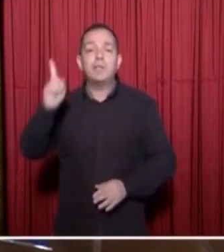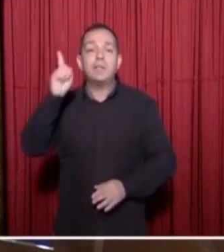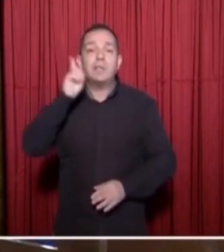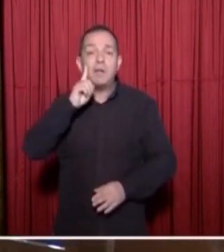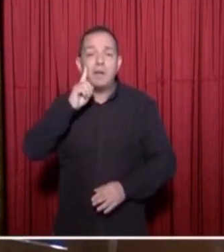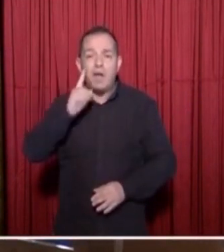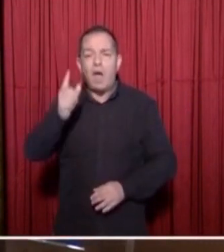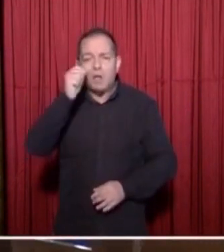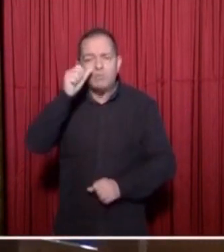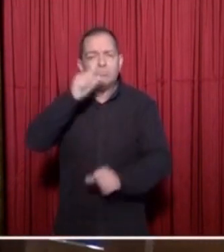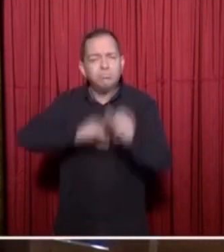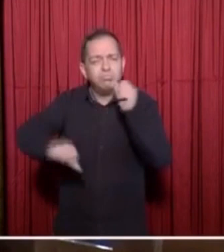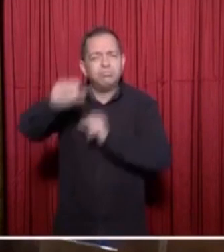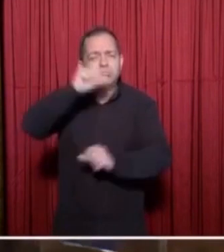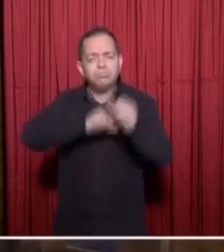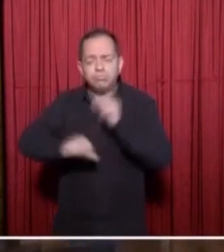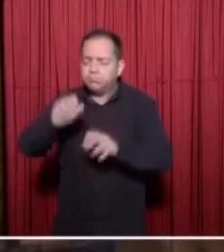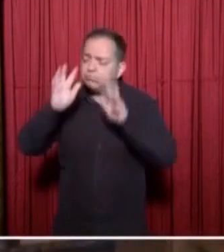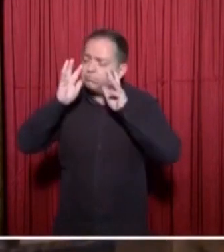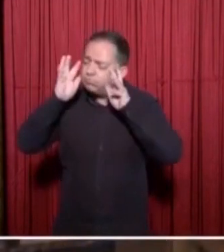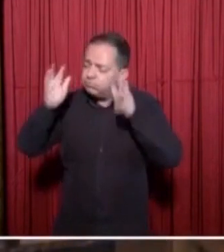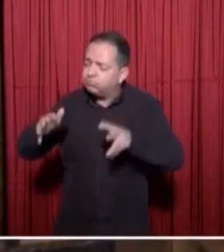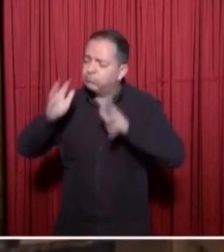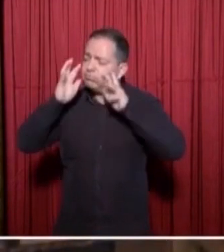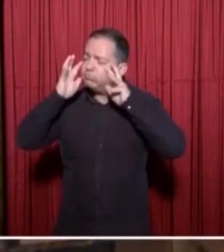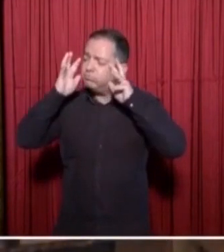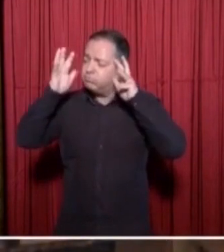Υπόρνη εν κλαθμό ανεβώ